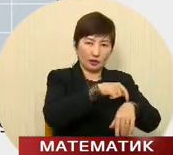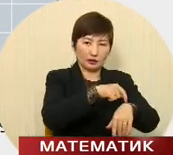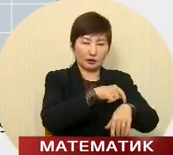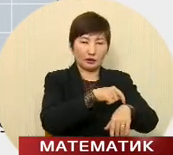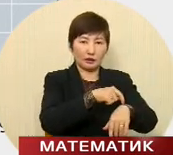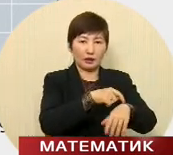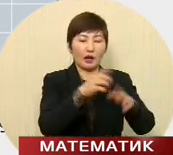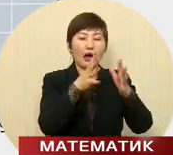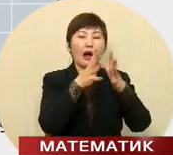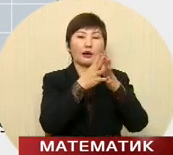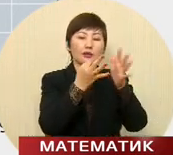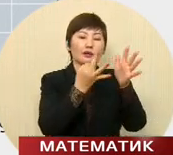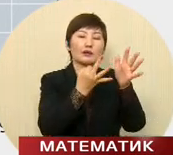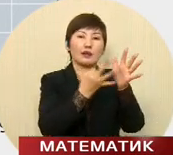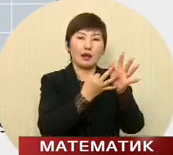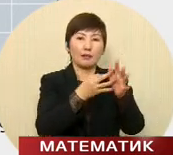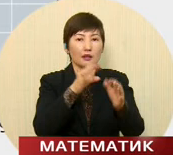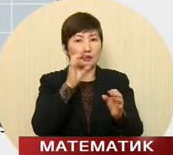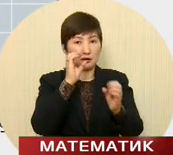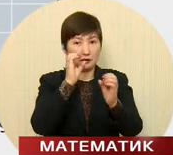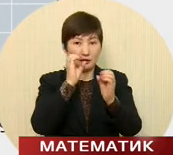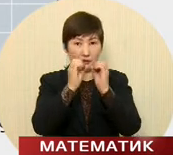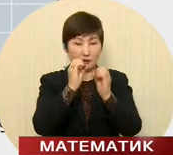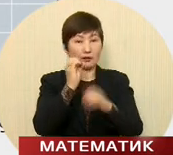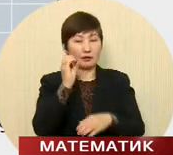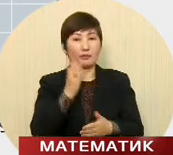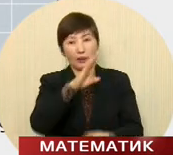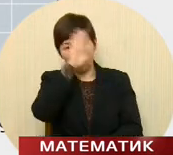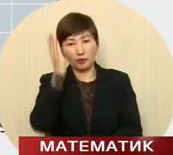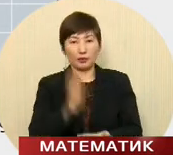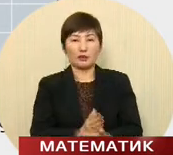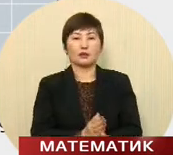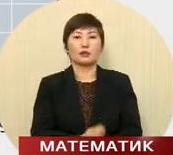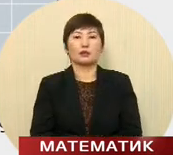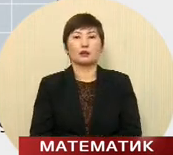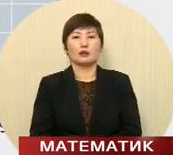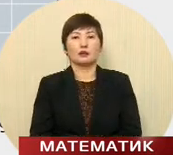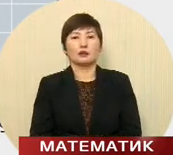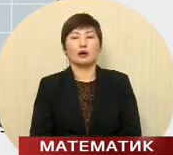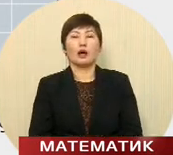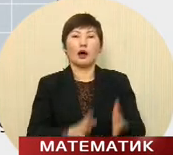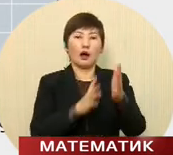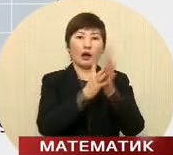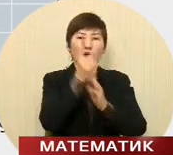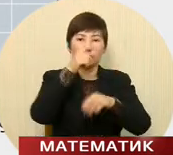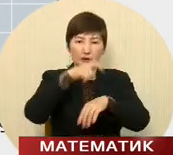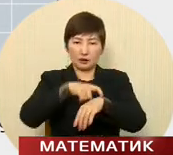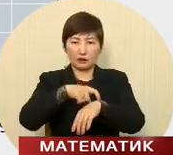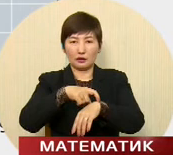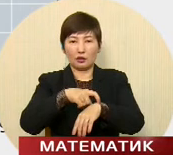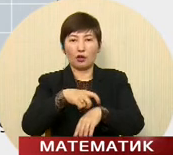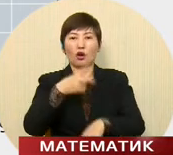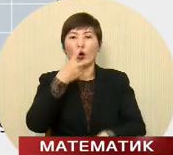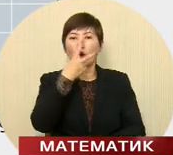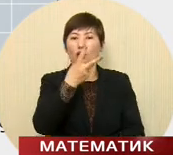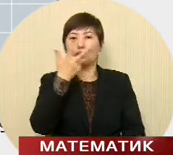маань 18 хэмийн дулаантай байсан графикаас харагдаж байна. За дараа нь 11 цагт агаарын температур маань